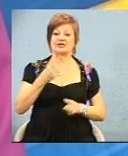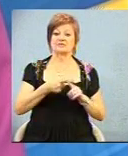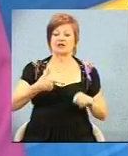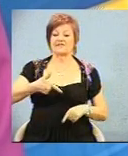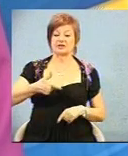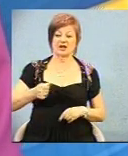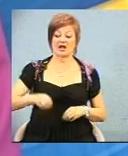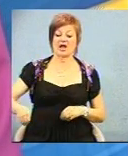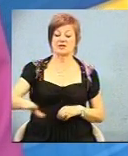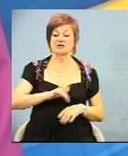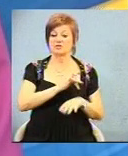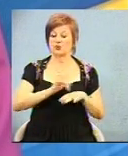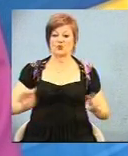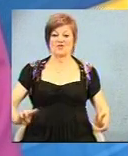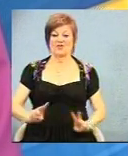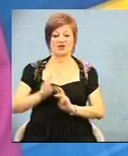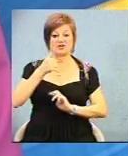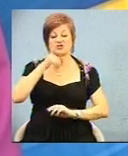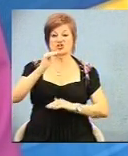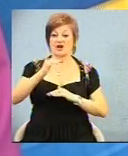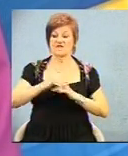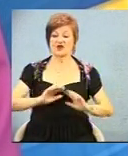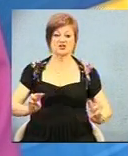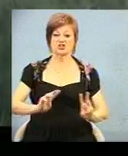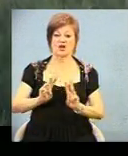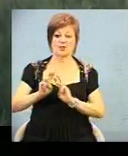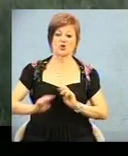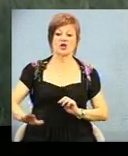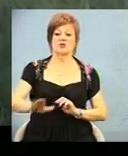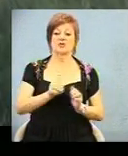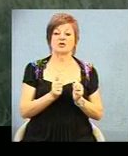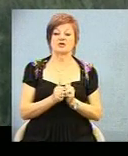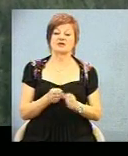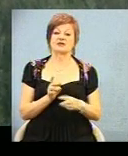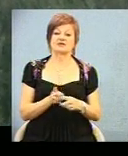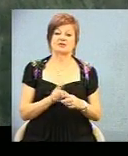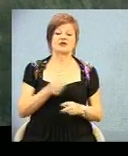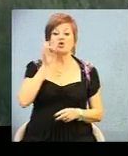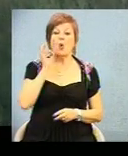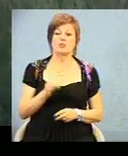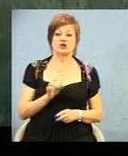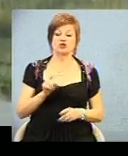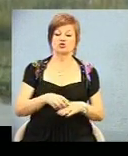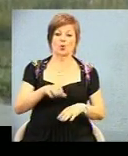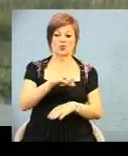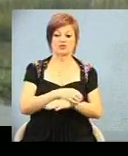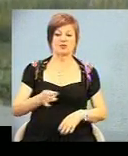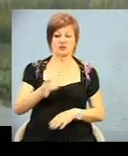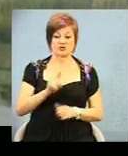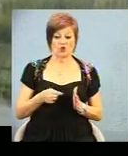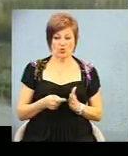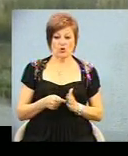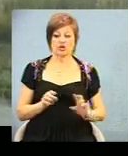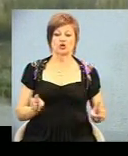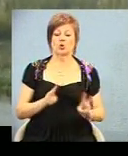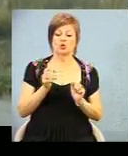3,5 гектари землі вигоріли вщент. Вчора ввечері вогнем здійнялася територія поблизу станції «Дослідна», що у Комунарському районі міста.